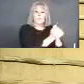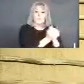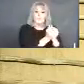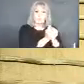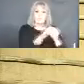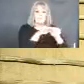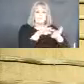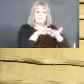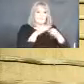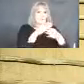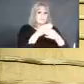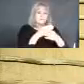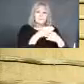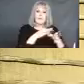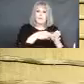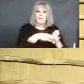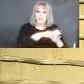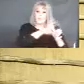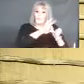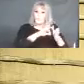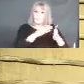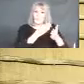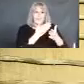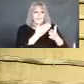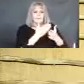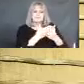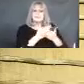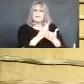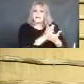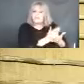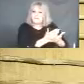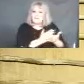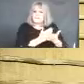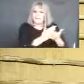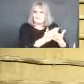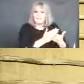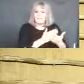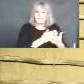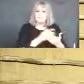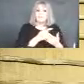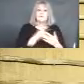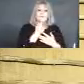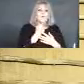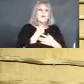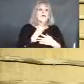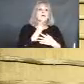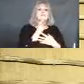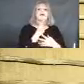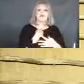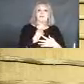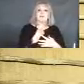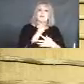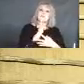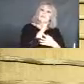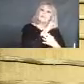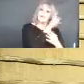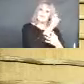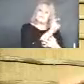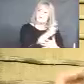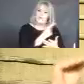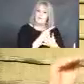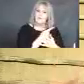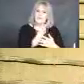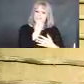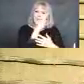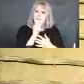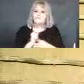het 'n groep genooi en het was so wonderlike gesprek. En as jy miskien wil deel wees van so 'n gesprek oor 'n gedeelte in Handelinge, laat ons weet. Hierdie